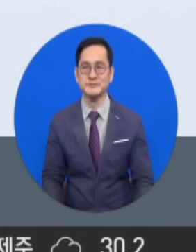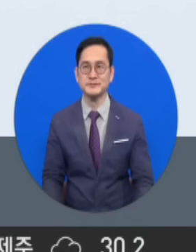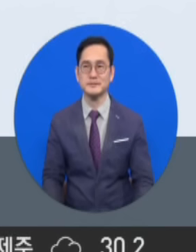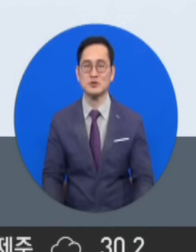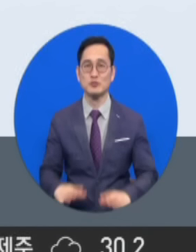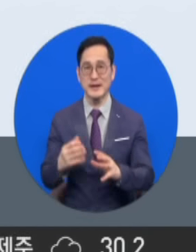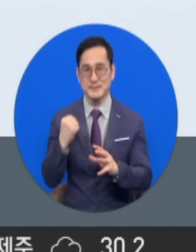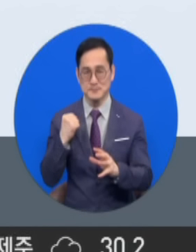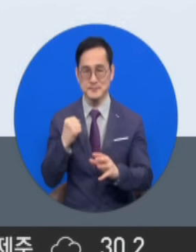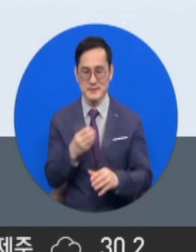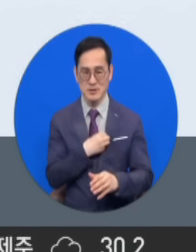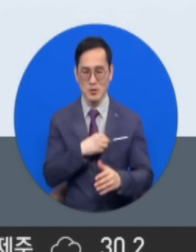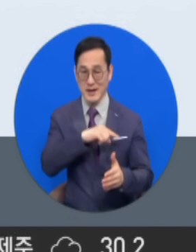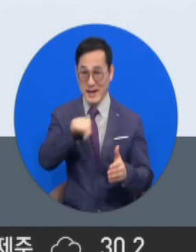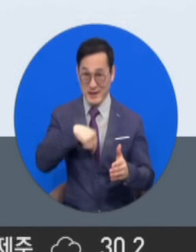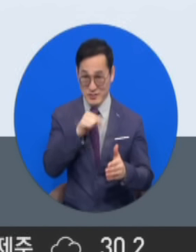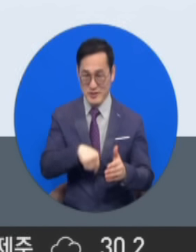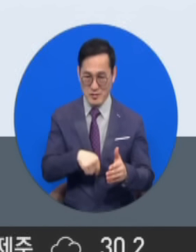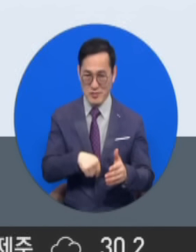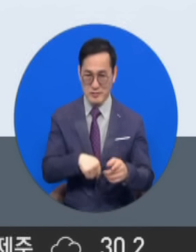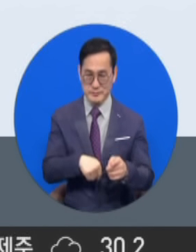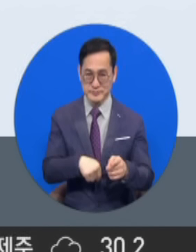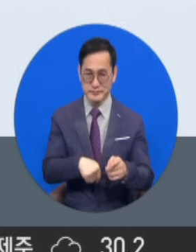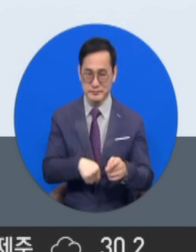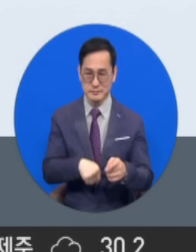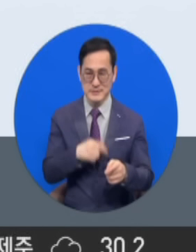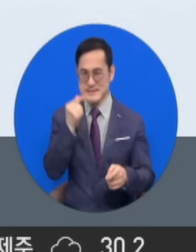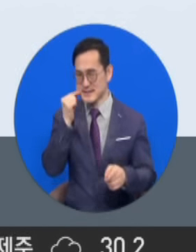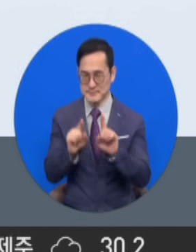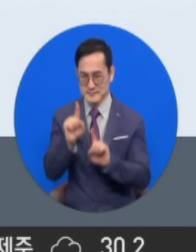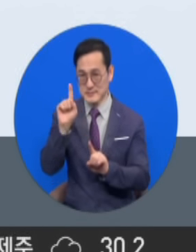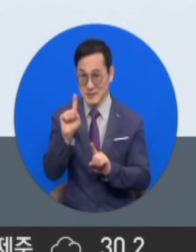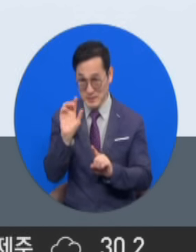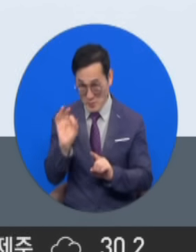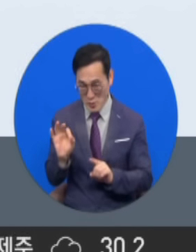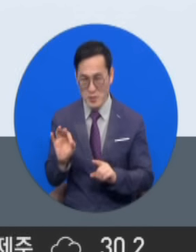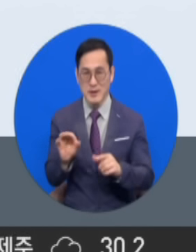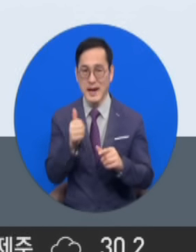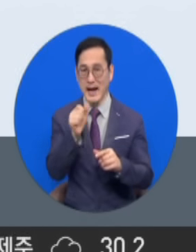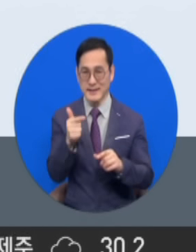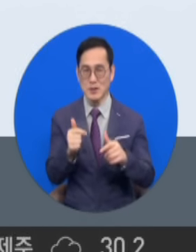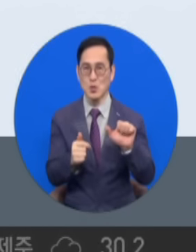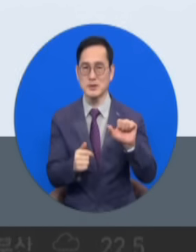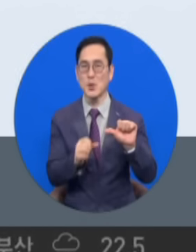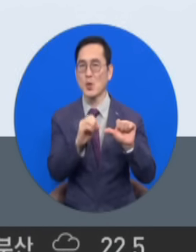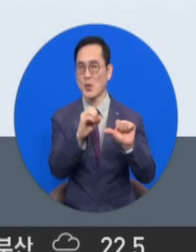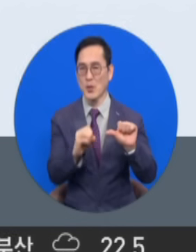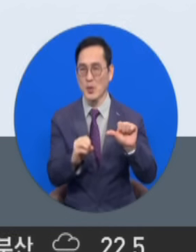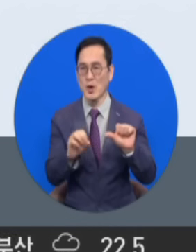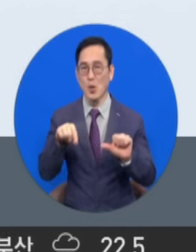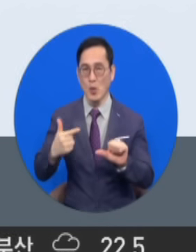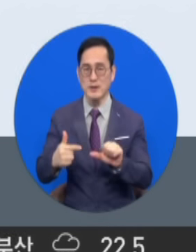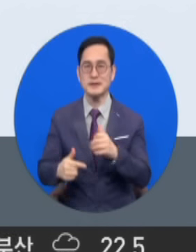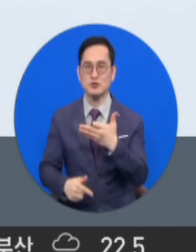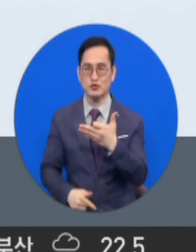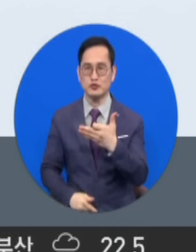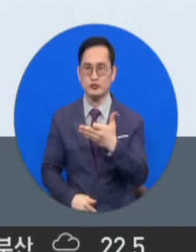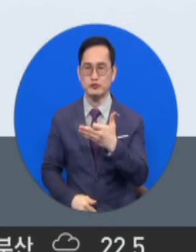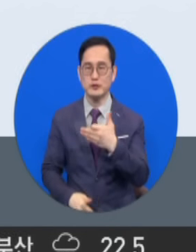국민의힘 지지층 사이에서는 역시나 한동훈 후보가 55%, 과반을 넘습니다. 55%, 그리고 원희룡 후보가